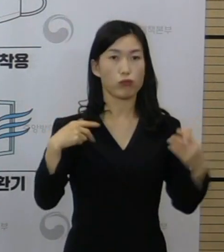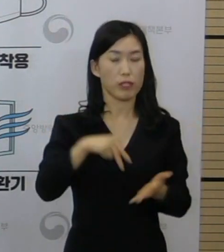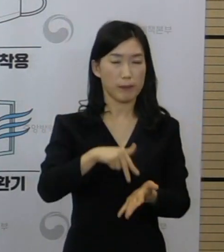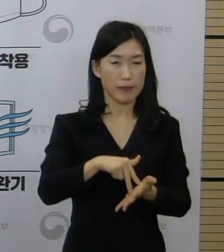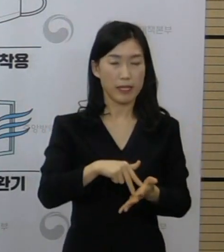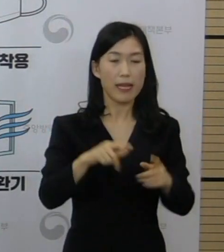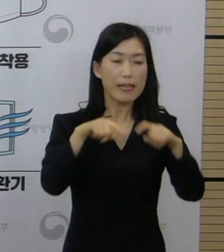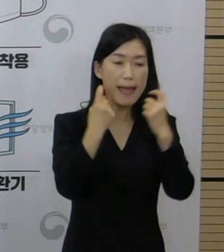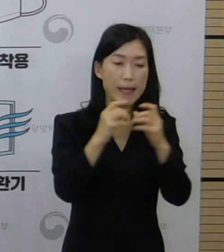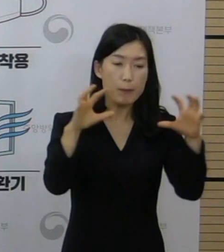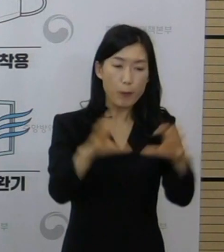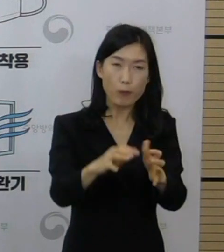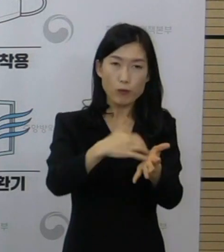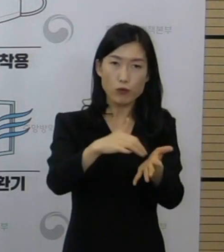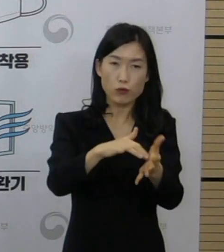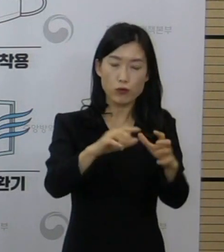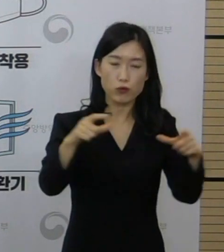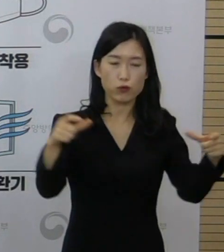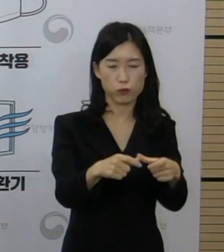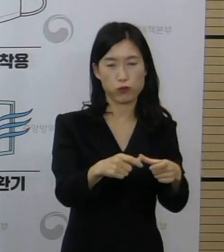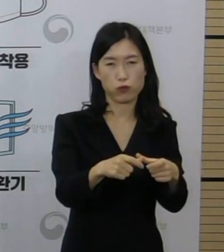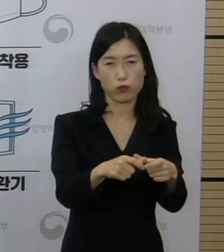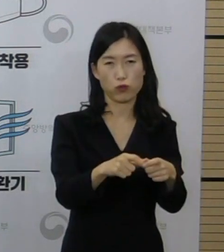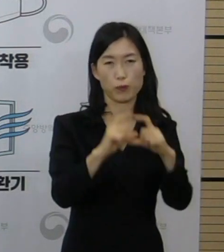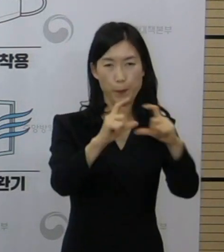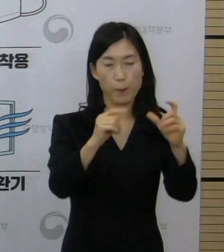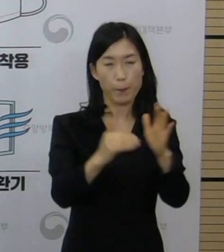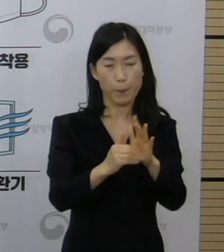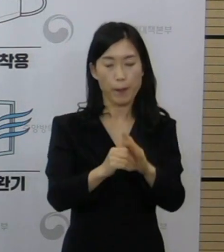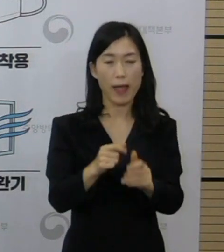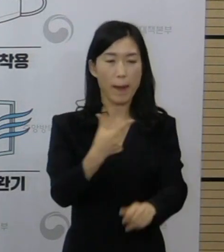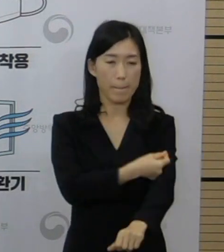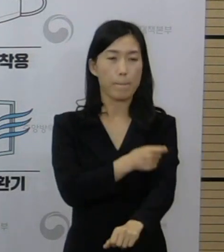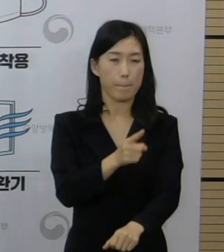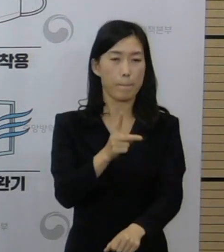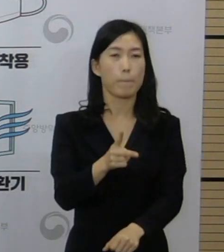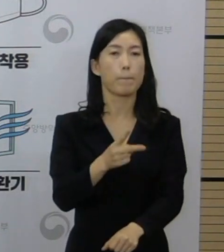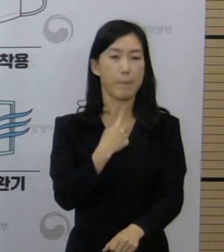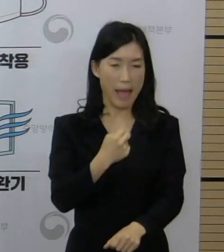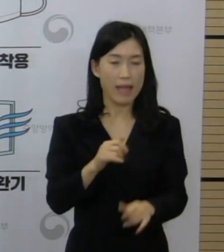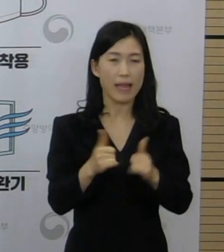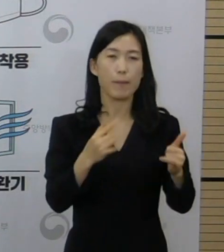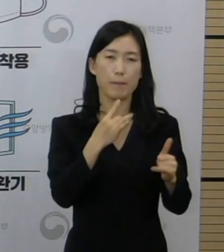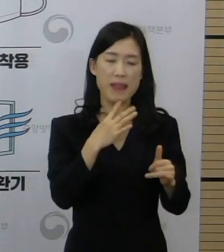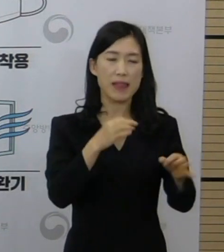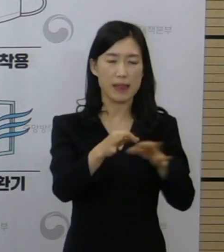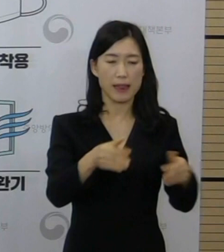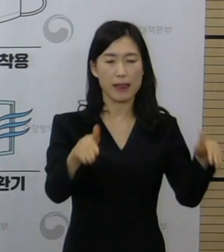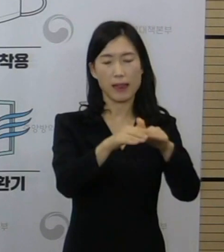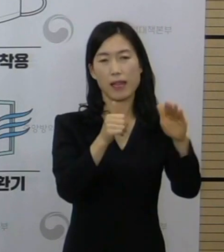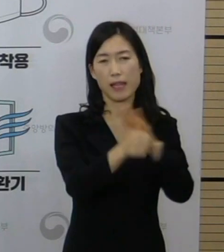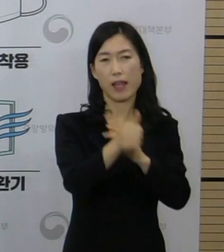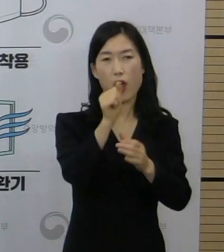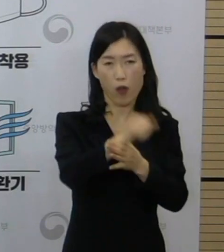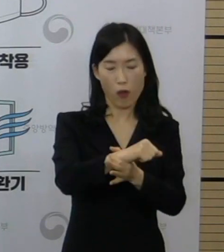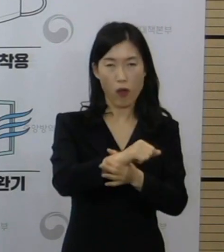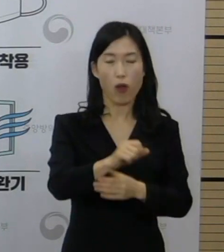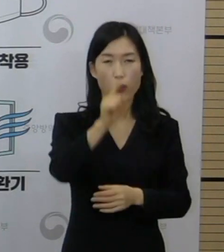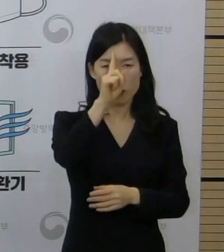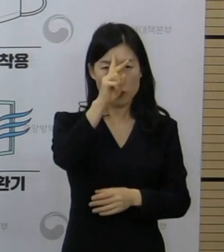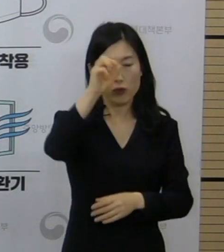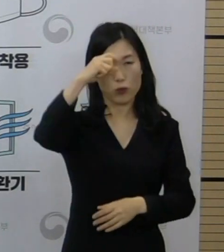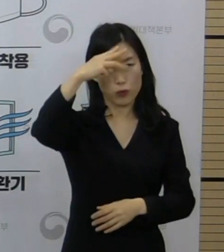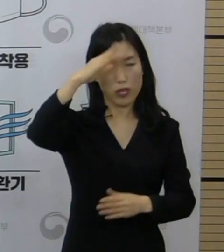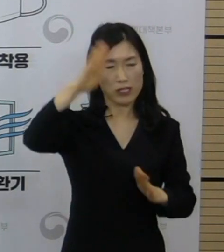사적 모임 인원 축소, 방역 패스 적용 시설 확대, 방역 패스의 청소년 적용 등 특별